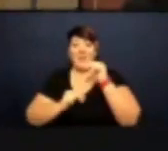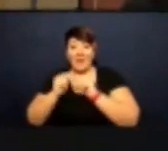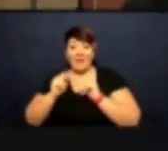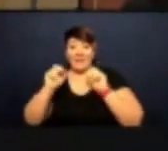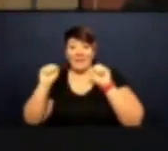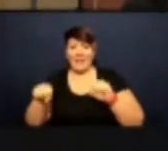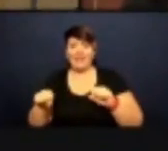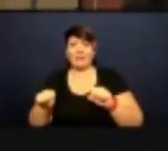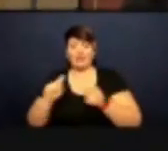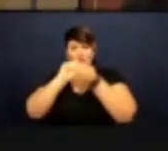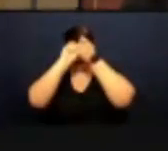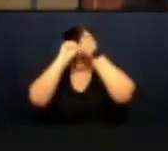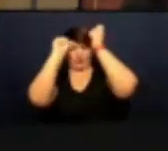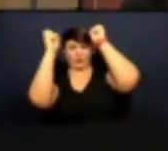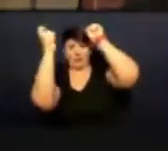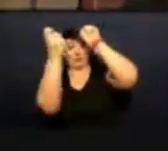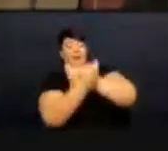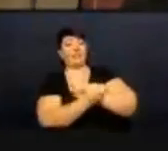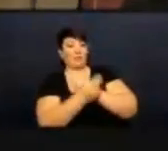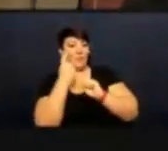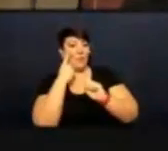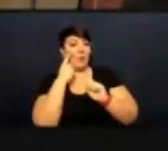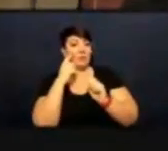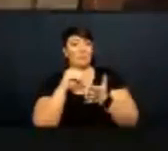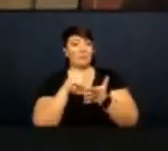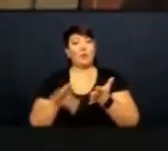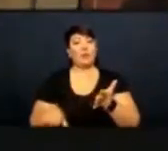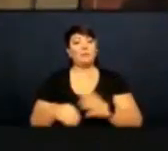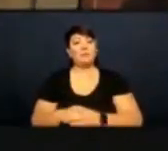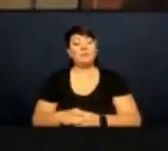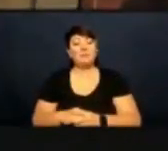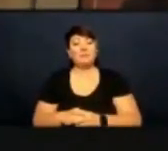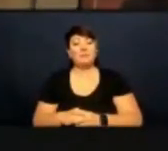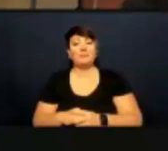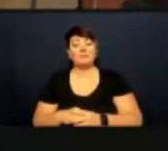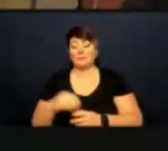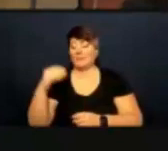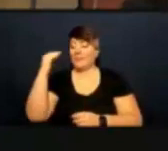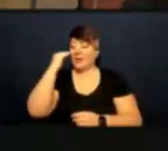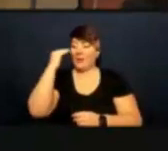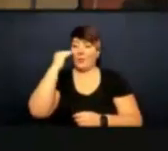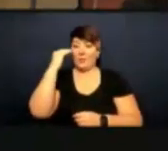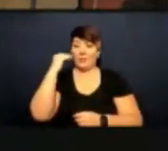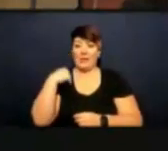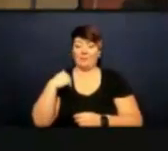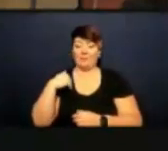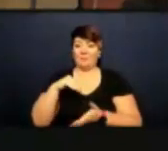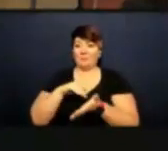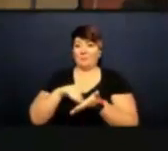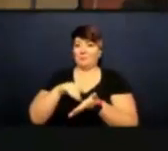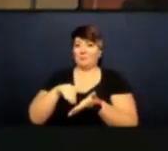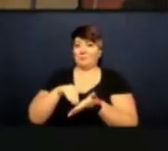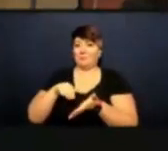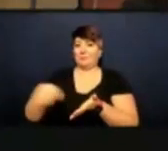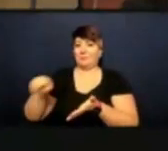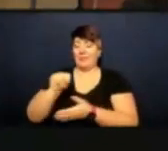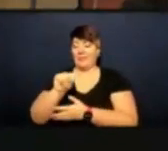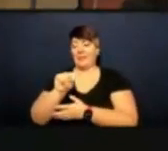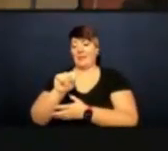Kwa kweli tunaona kuwa iwapo kuna mabadiliko katika majengo, tunaona kuwa pia